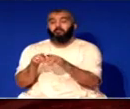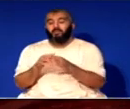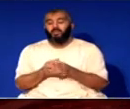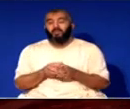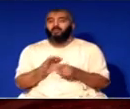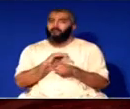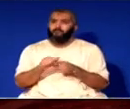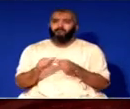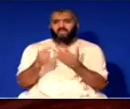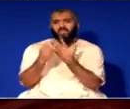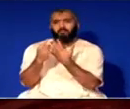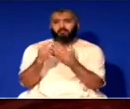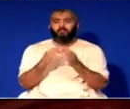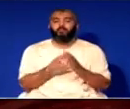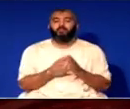كلمه